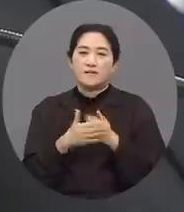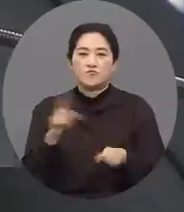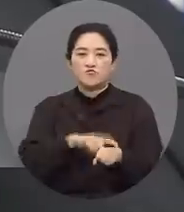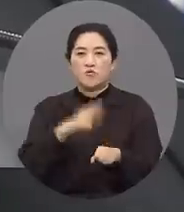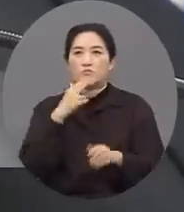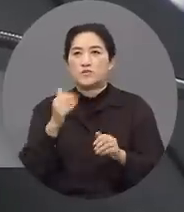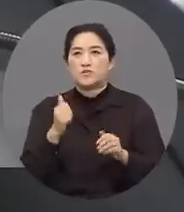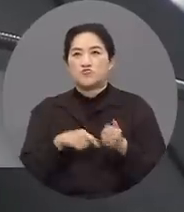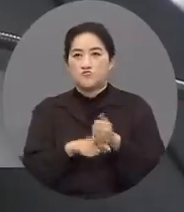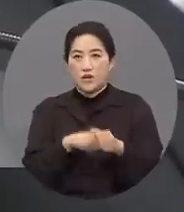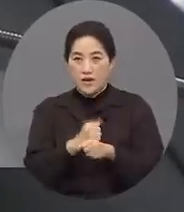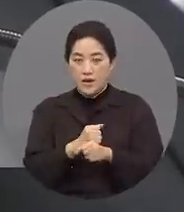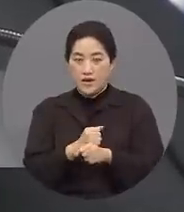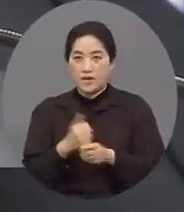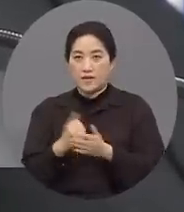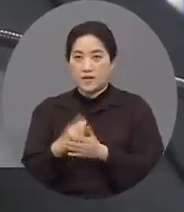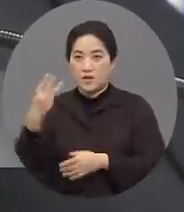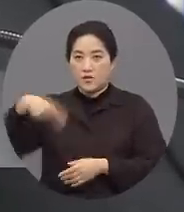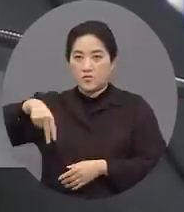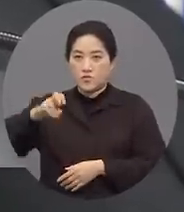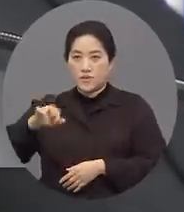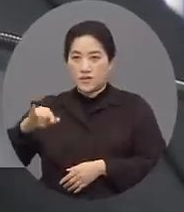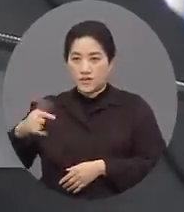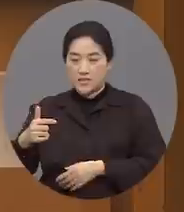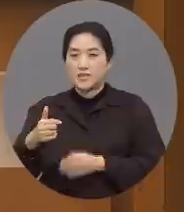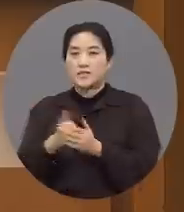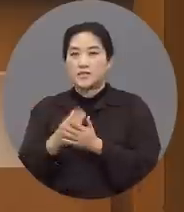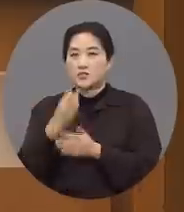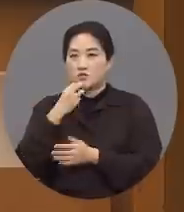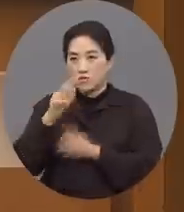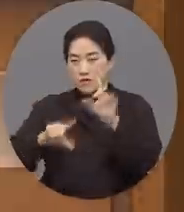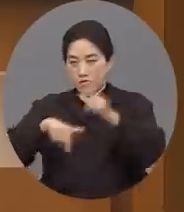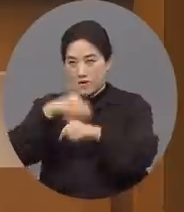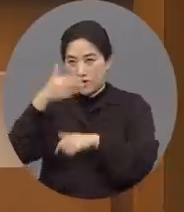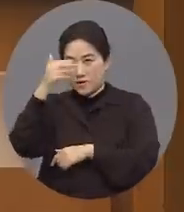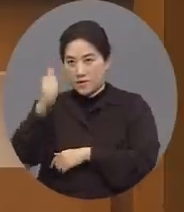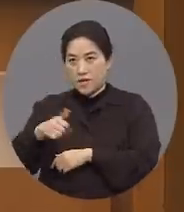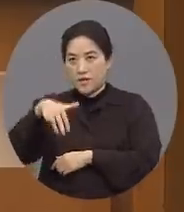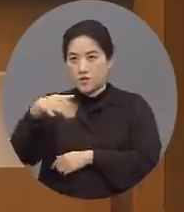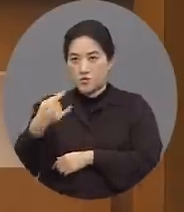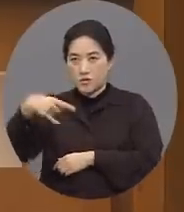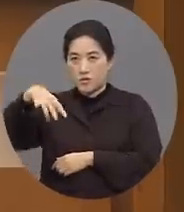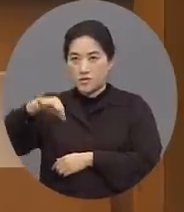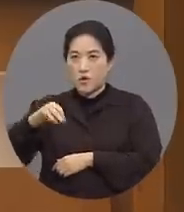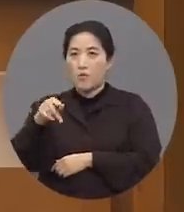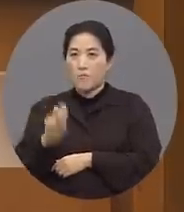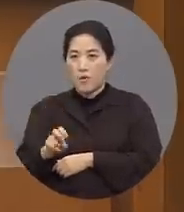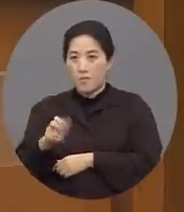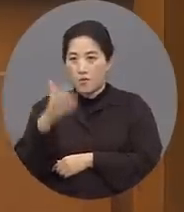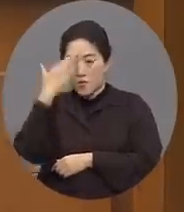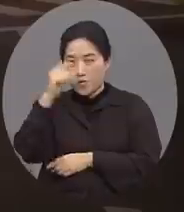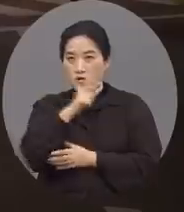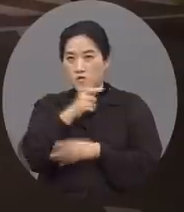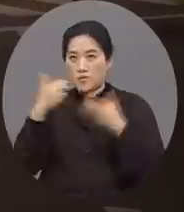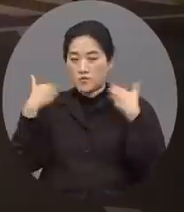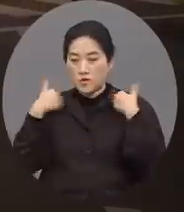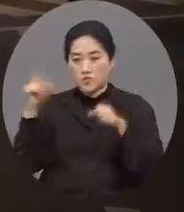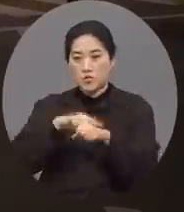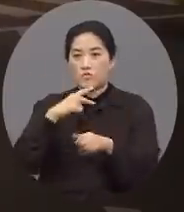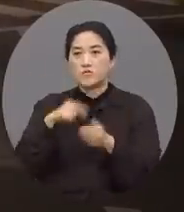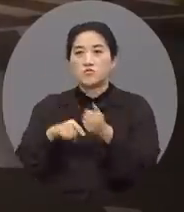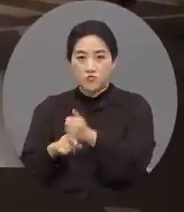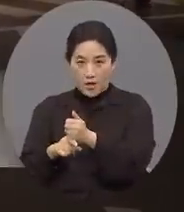서울청 상황관리관이었던 류미진 총경과 최성범 용산소방서장 역시 불구속 수사합니다. 이런